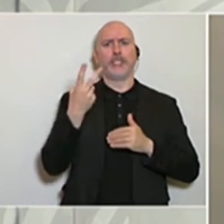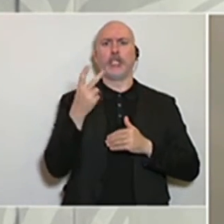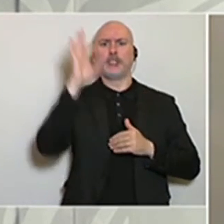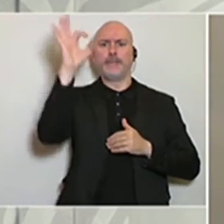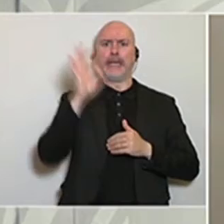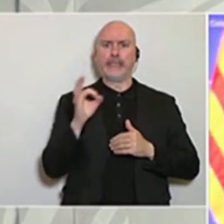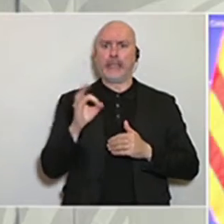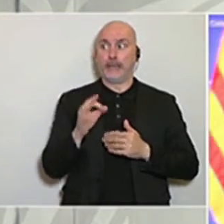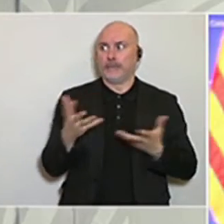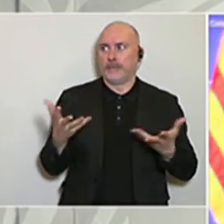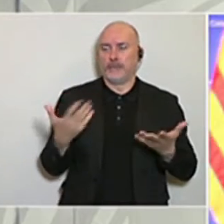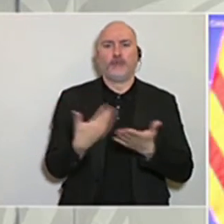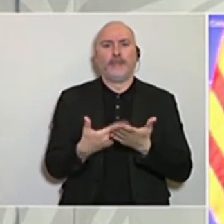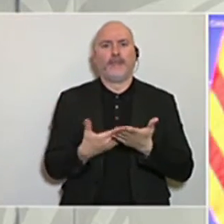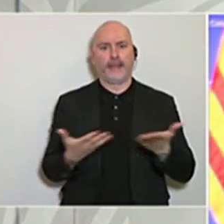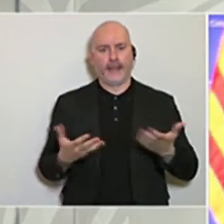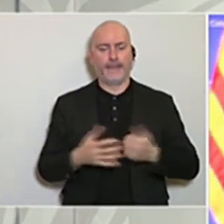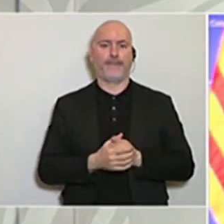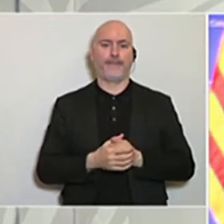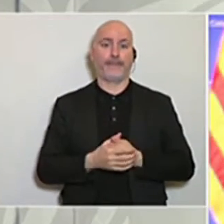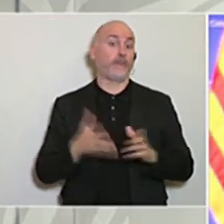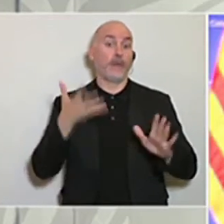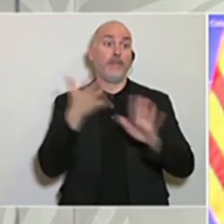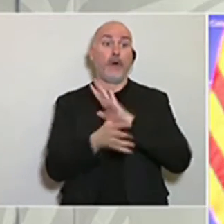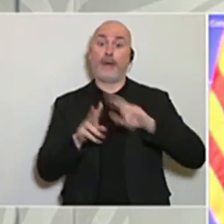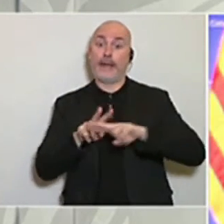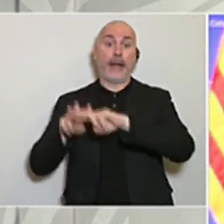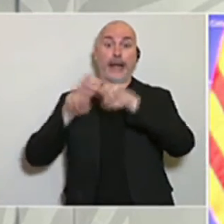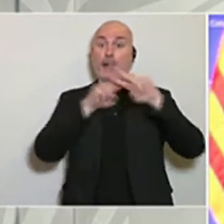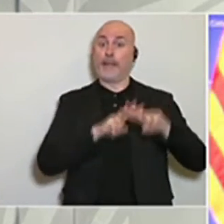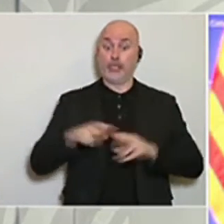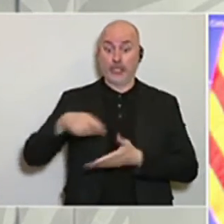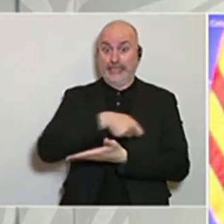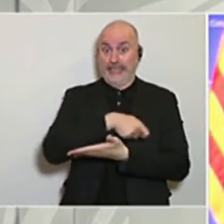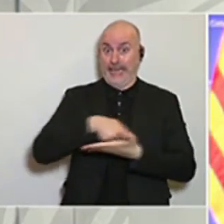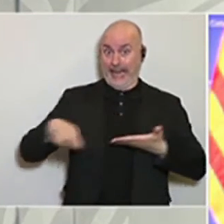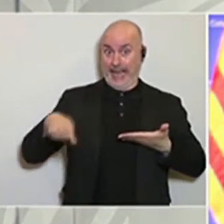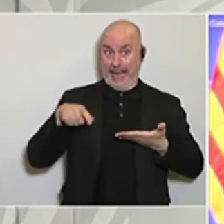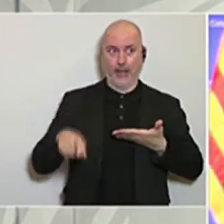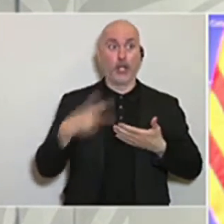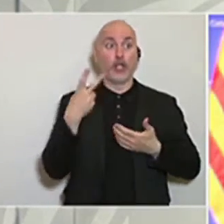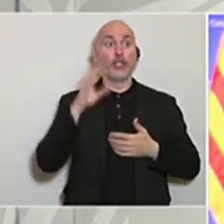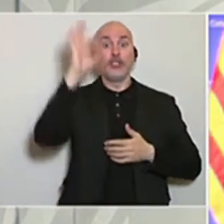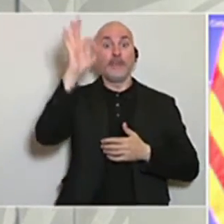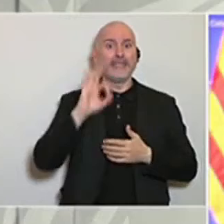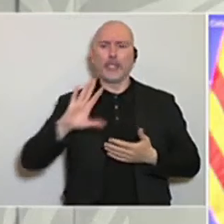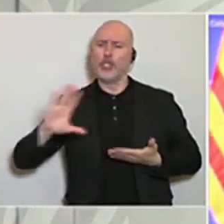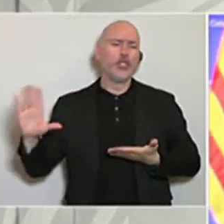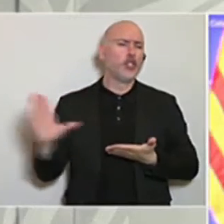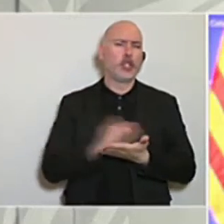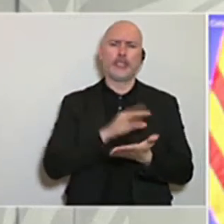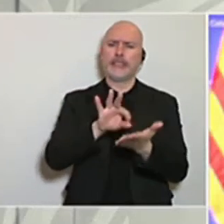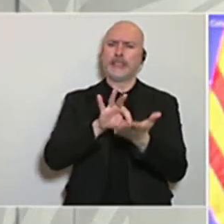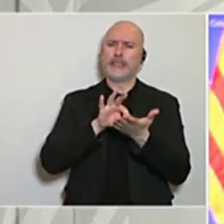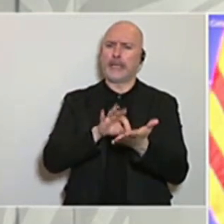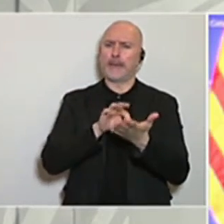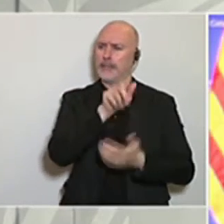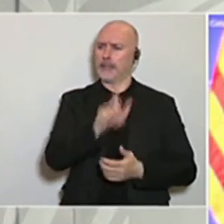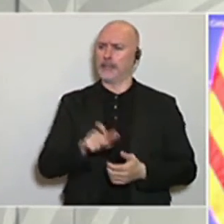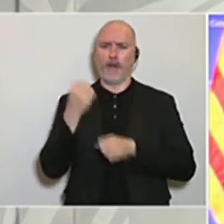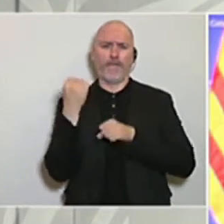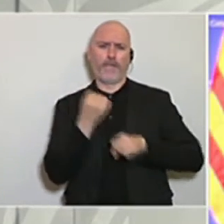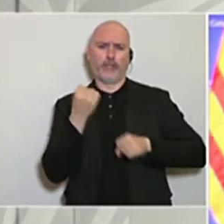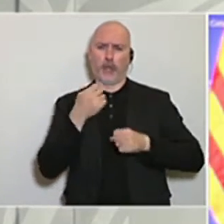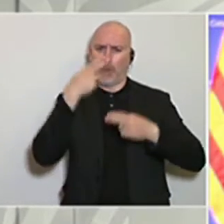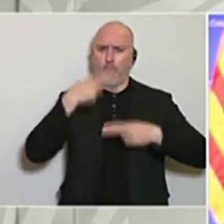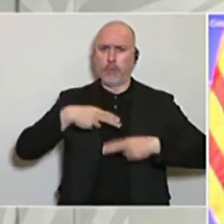Bé, s'ha incrementat en el marc de la revisió salarial, doncs s'ha incrementat un 2% a tots els servidors públics, a tot el cos